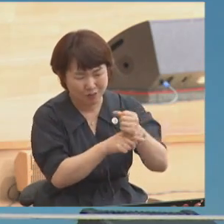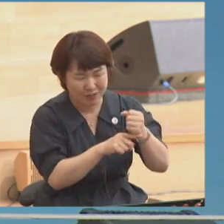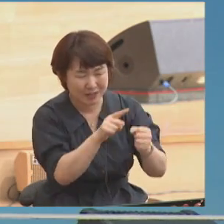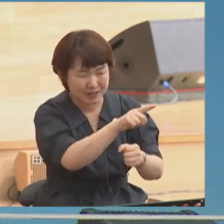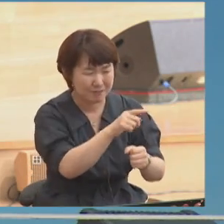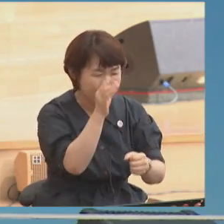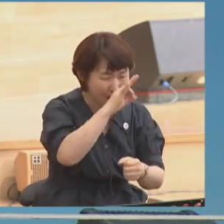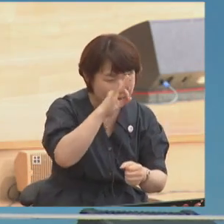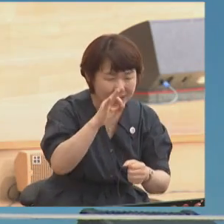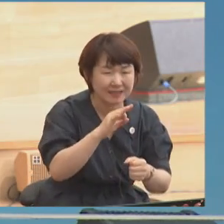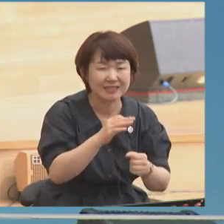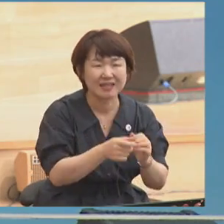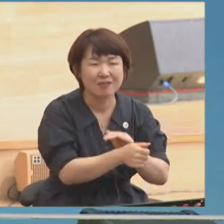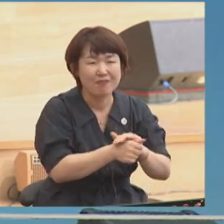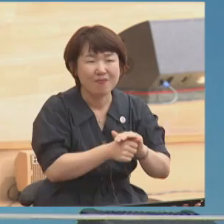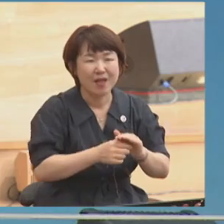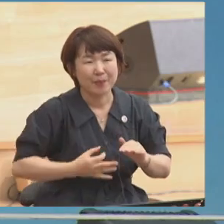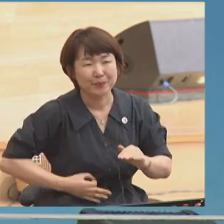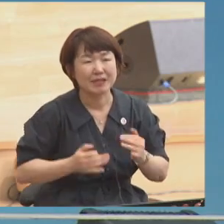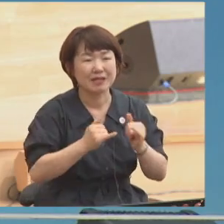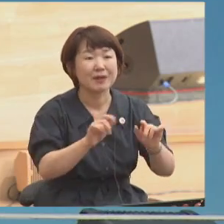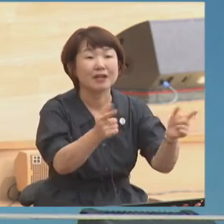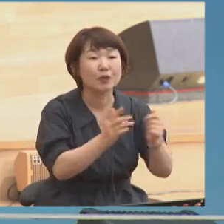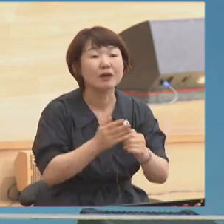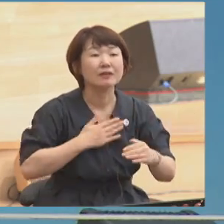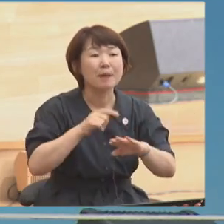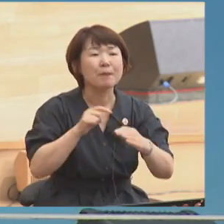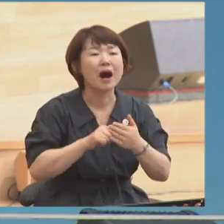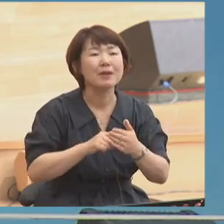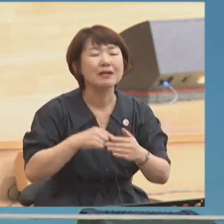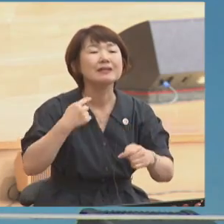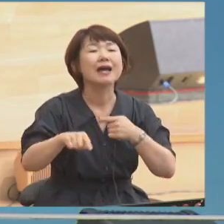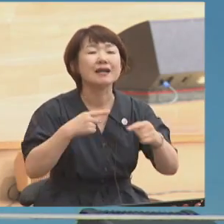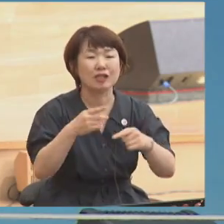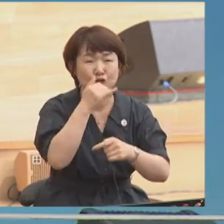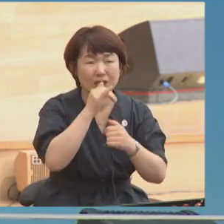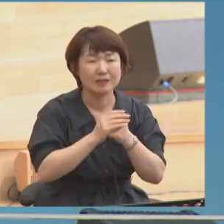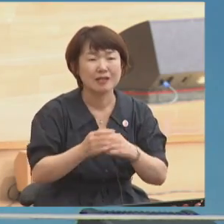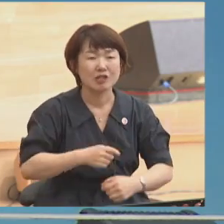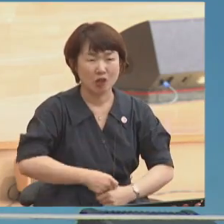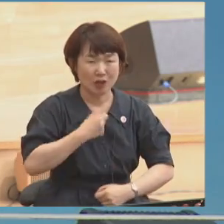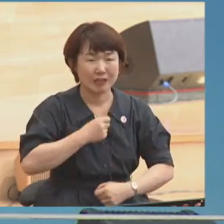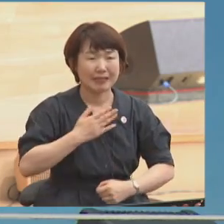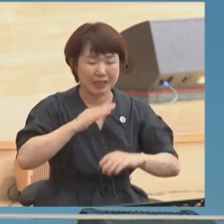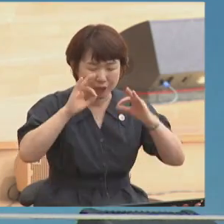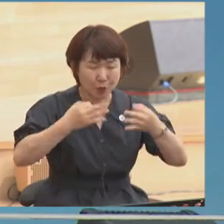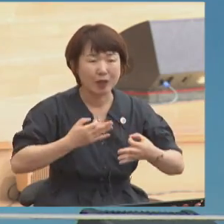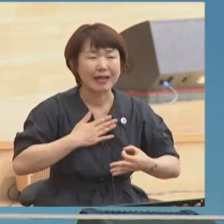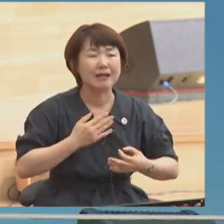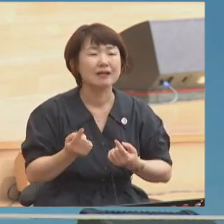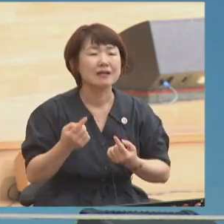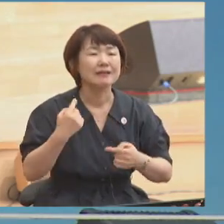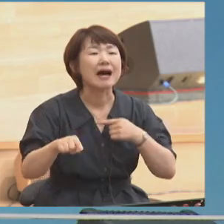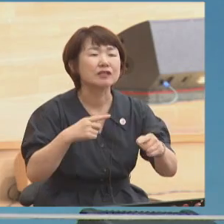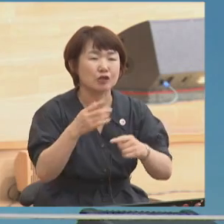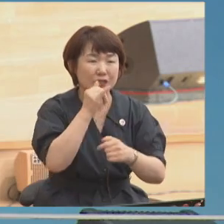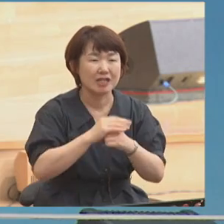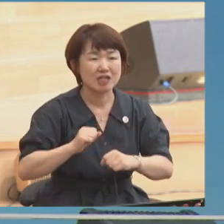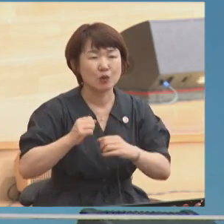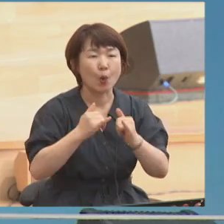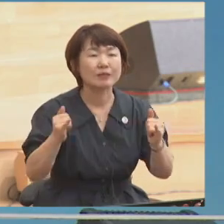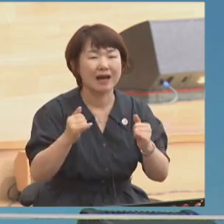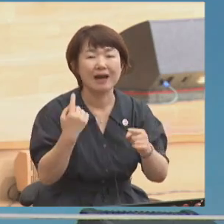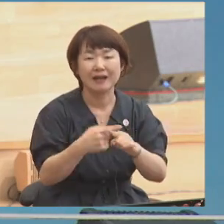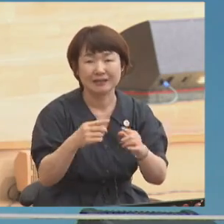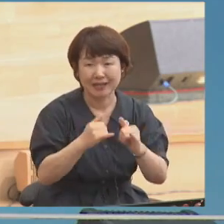인생이 아니라 자기 마음을 다스릴 줄 아는, 정직하게 보면서 다스릴 줄 아는 용사 같은 하나님의 사람 될